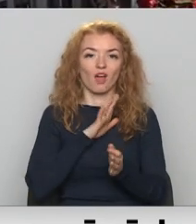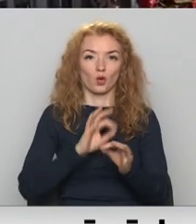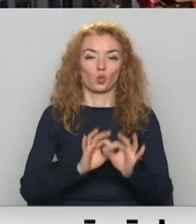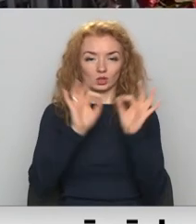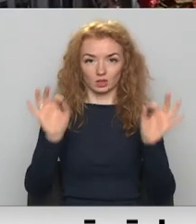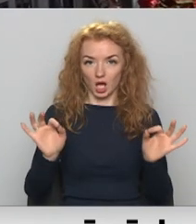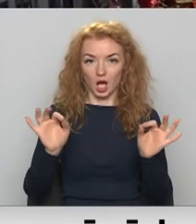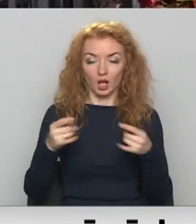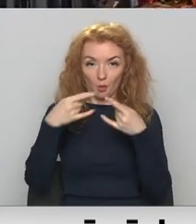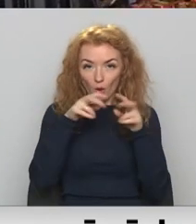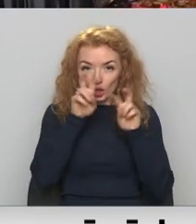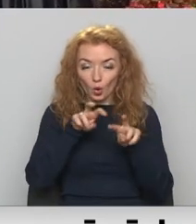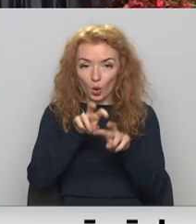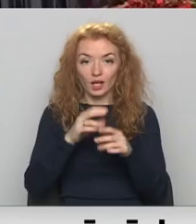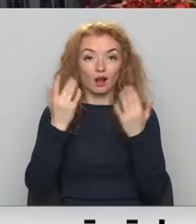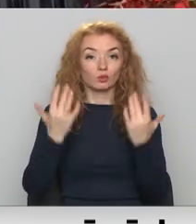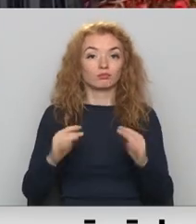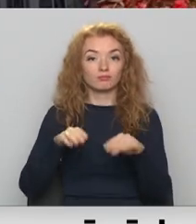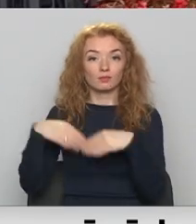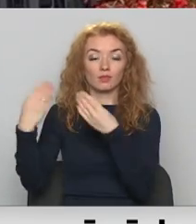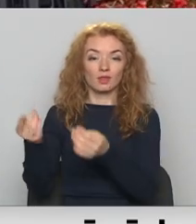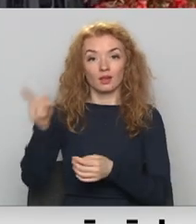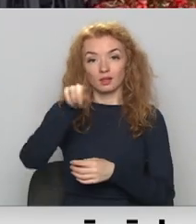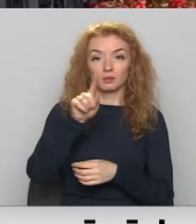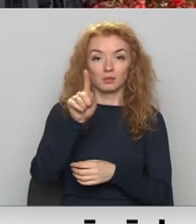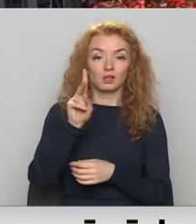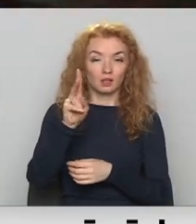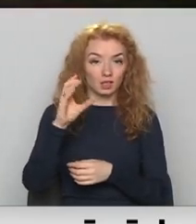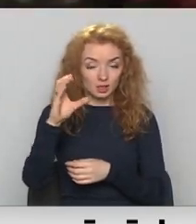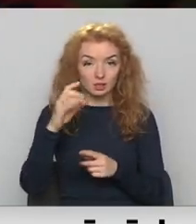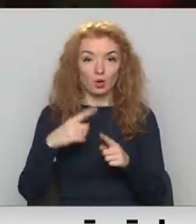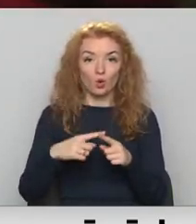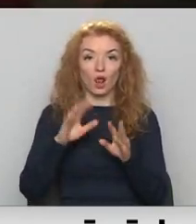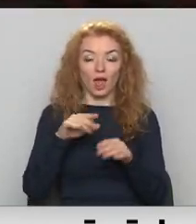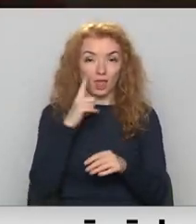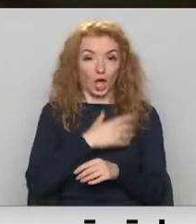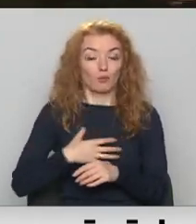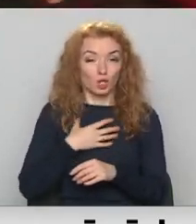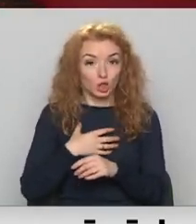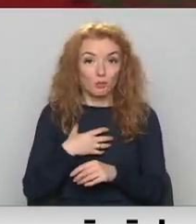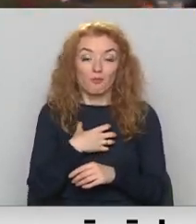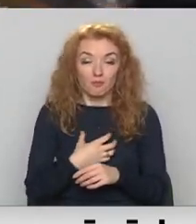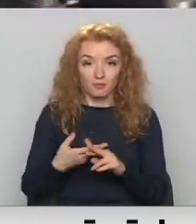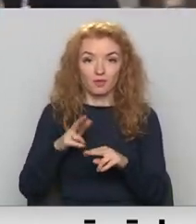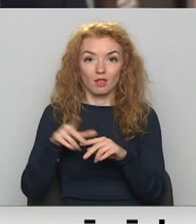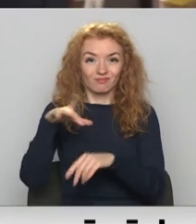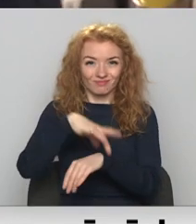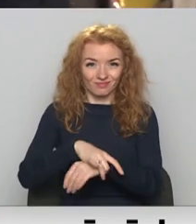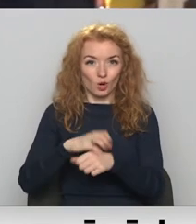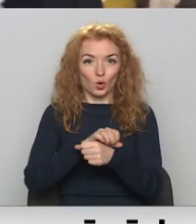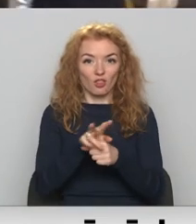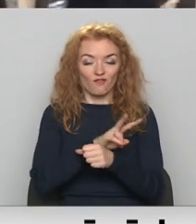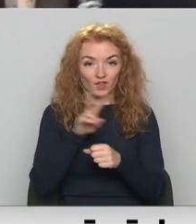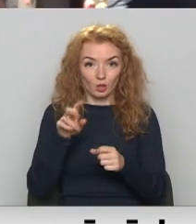palaisti. Monitoringa rezultāti tiek nodoti slimību profilakses un kontrolas centram, lai nepieciešamības gadījumā, ja konstatēt vīrusu